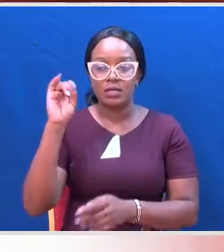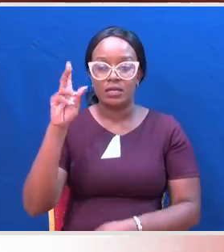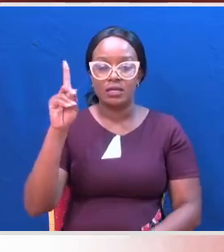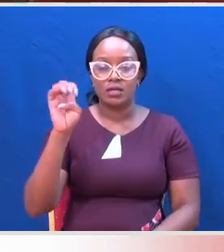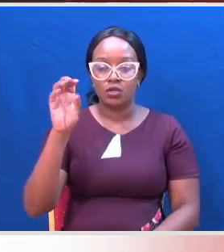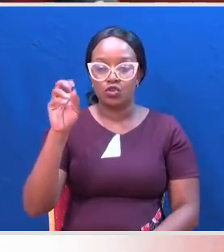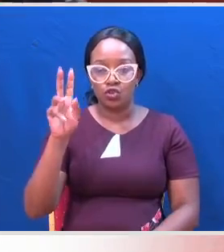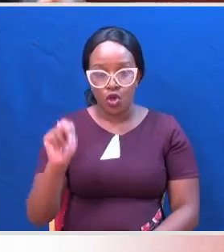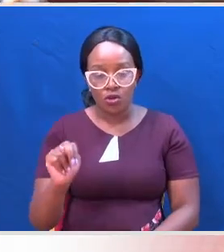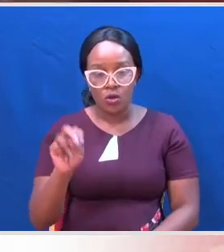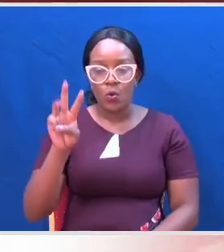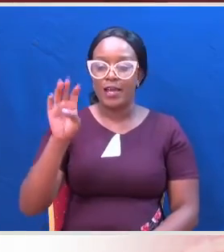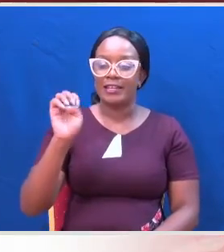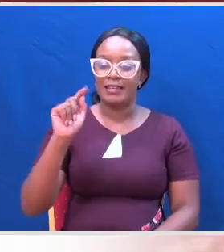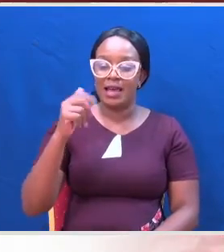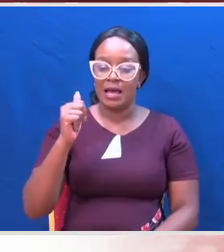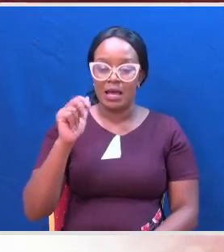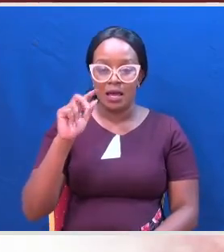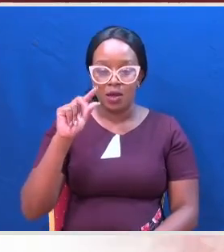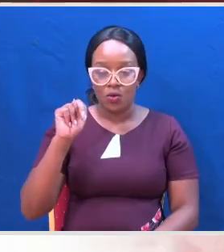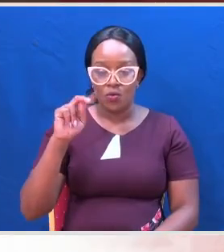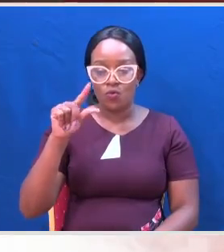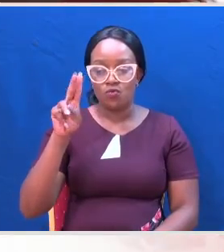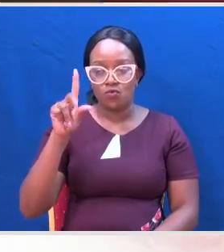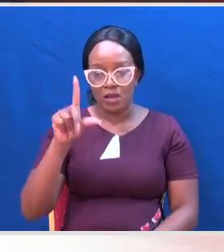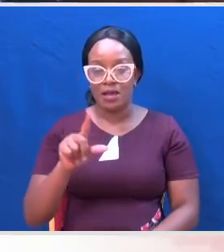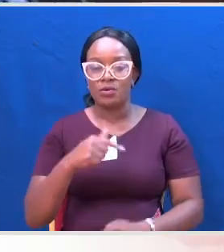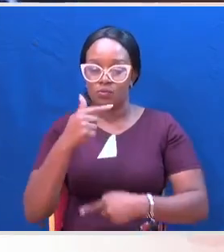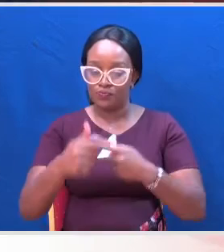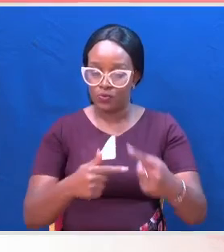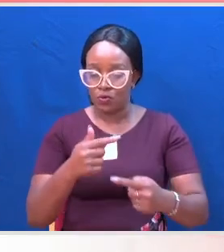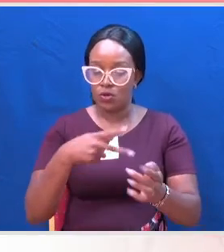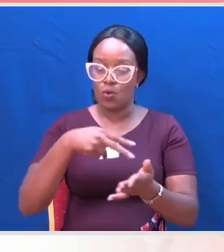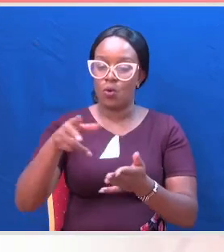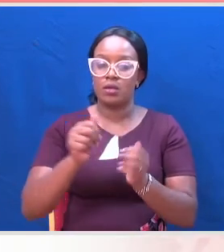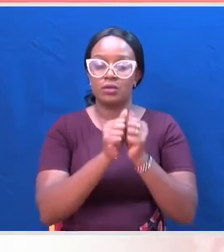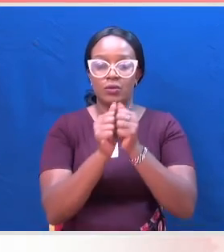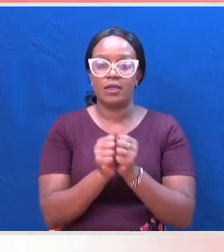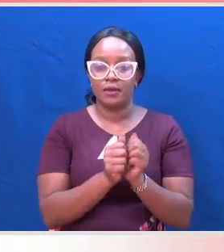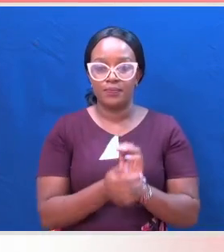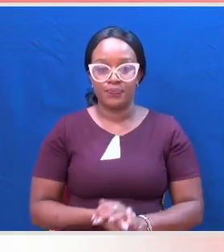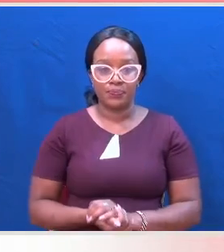na Wetangula, muendelee kutembea pamoja. Na hata viongozi wa hapa, mruki wewe ungia ndani ya hiyo gari. With the Matungu